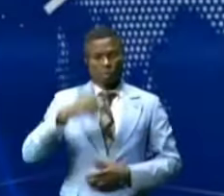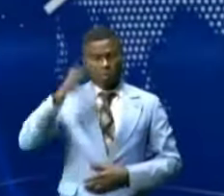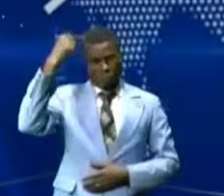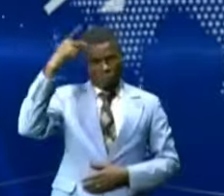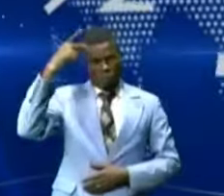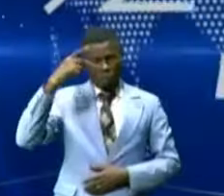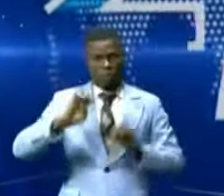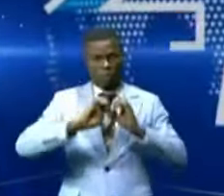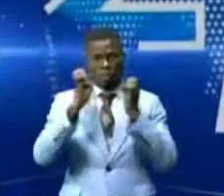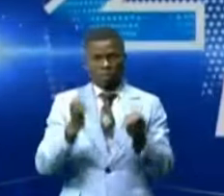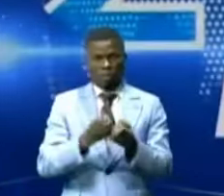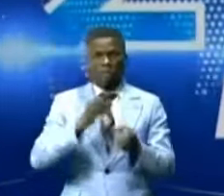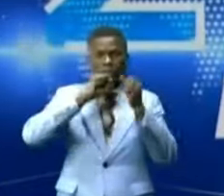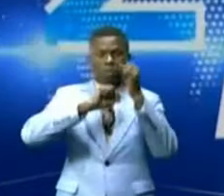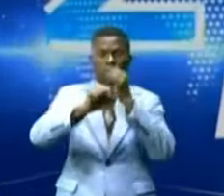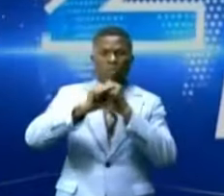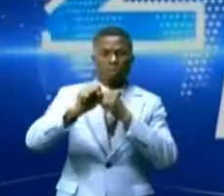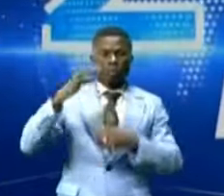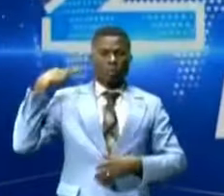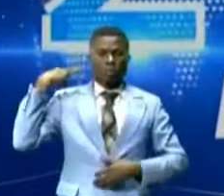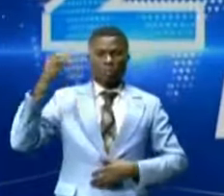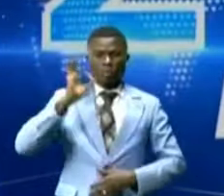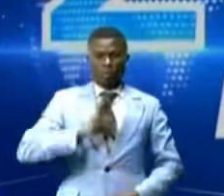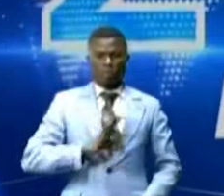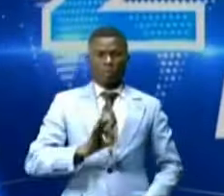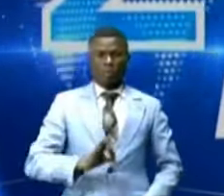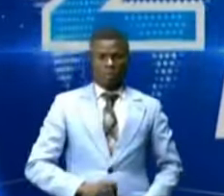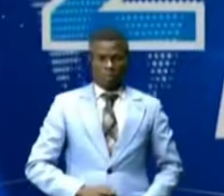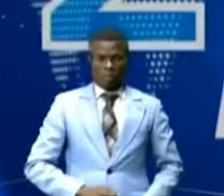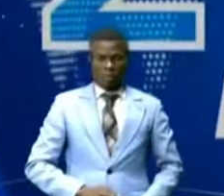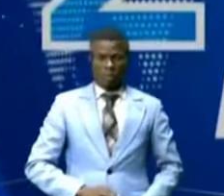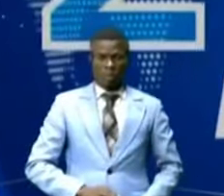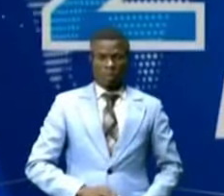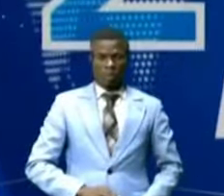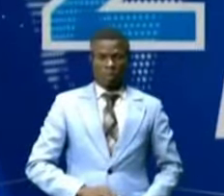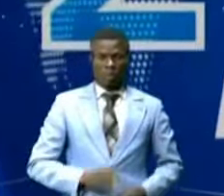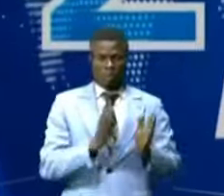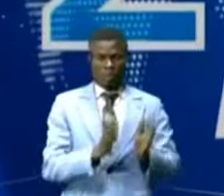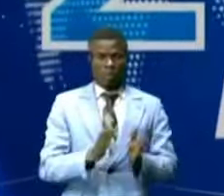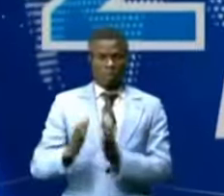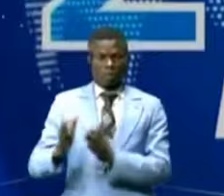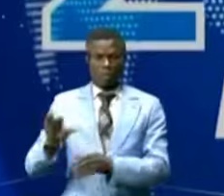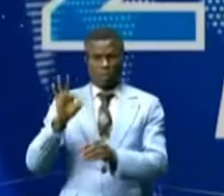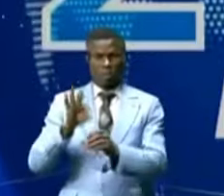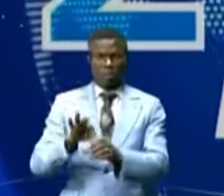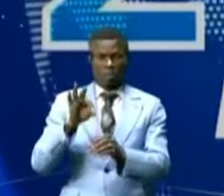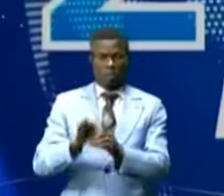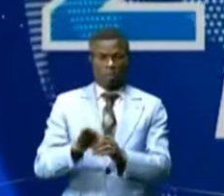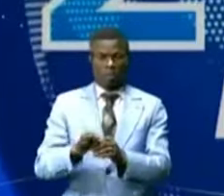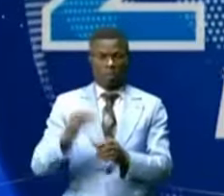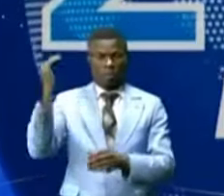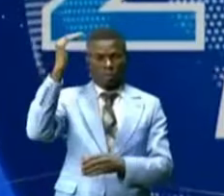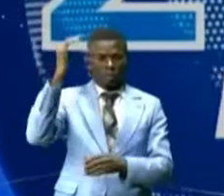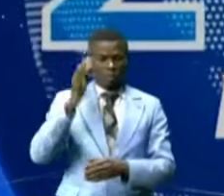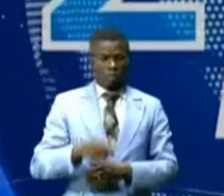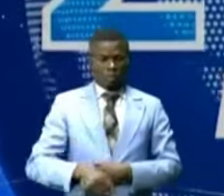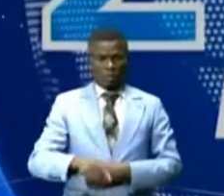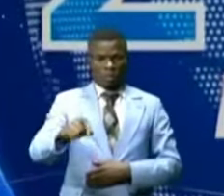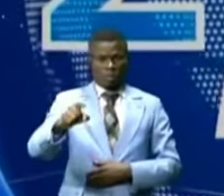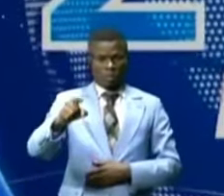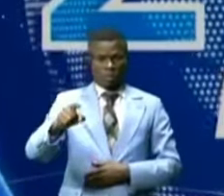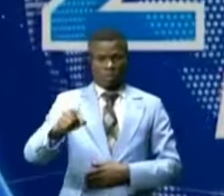Politique, l'équipe de campagne du candidat Félix-Antoine Tshisekedi Tshilombo se prépare aux élections de décembre prochain. Le